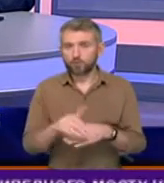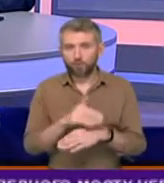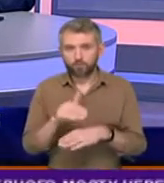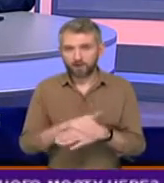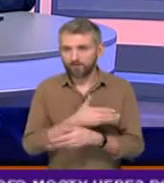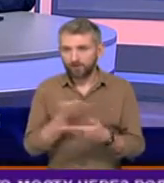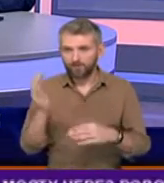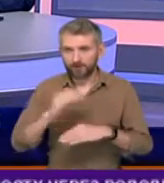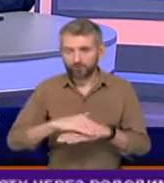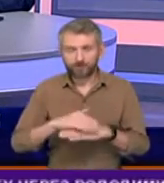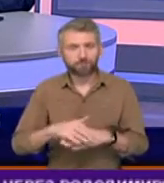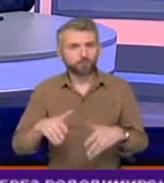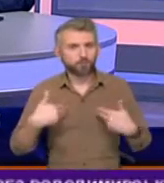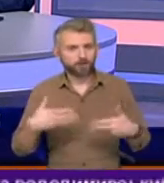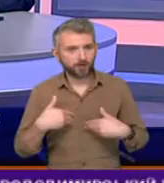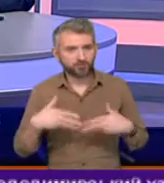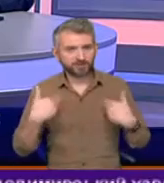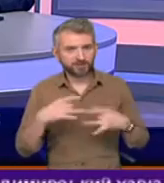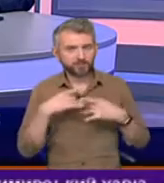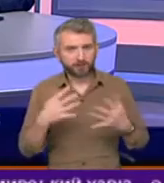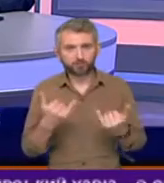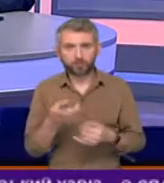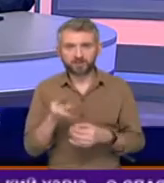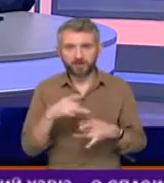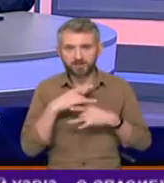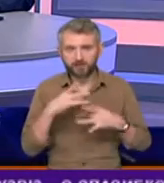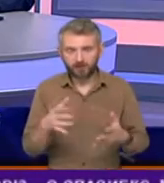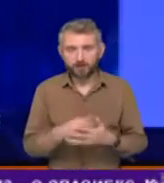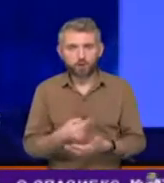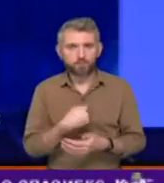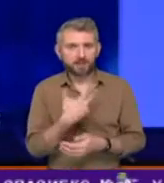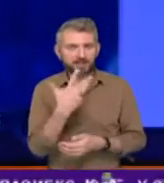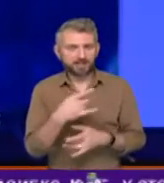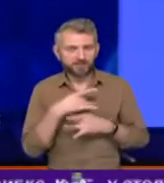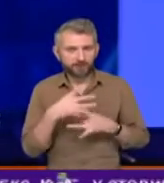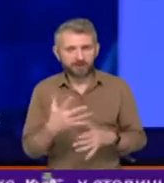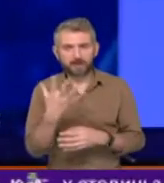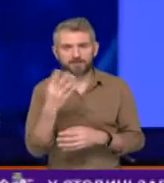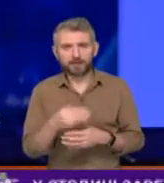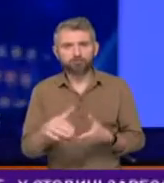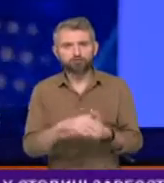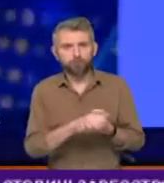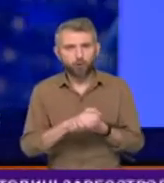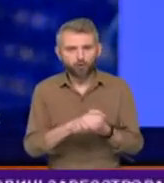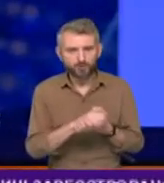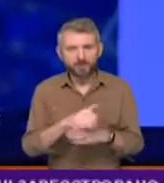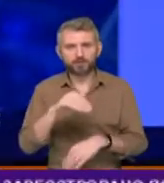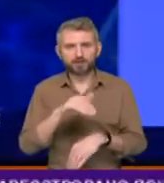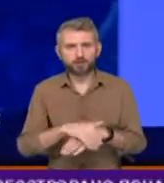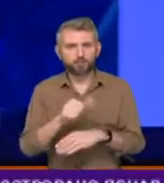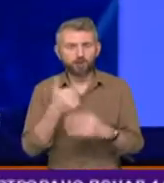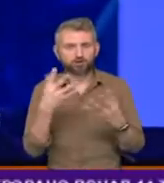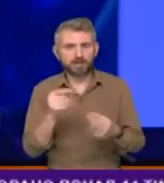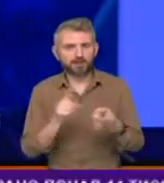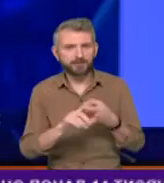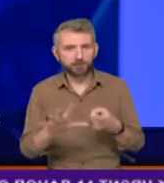добрий вам вечір. Добрий вечір зі святами. Сьогодні, до речі, 2 свята. Ну, в мене 3. День Соборності, фактично перший день